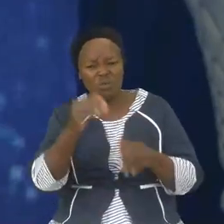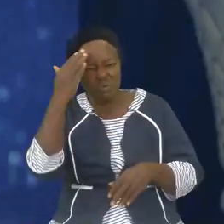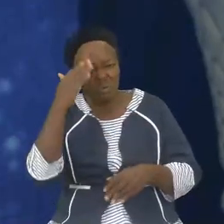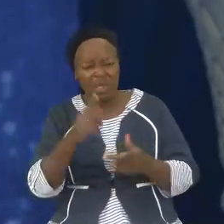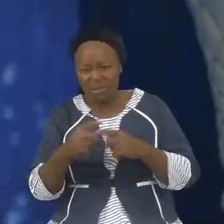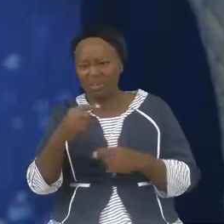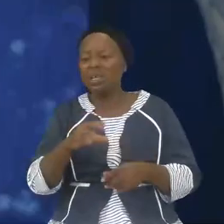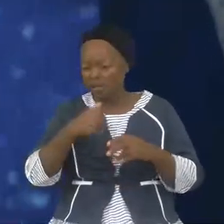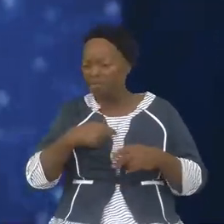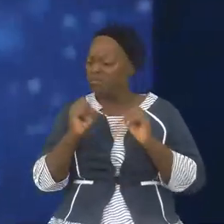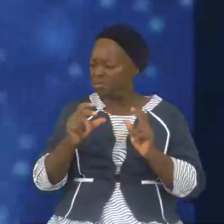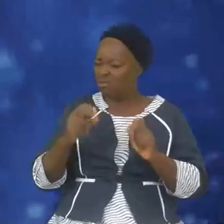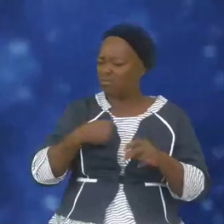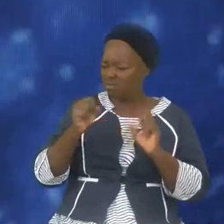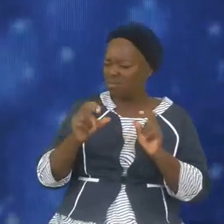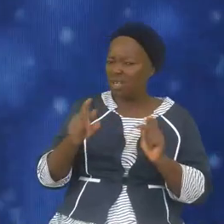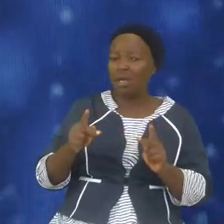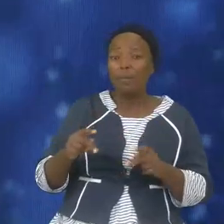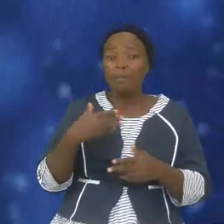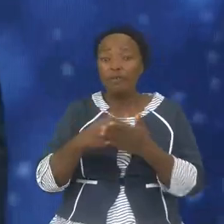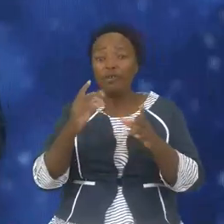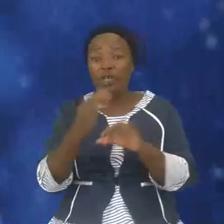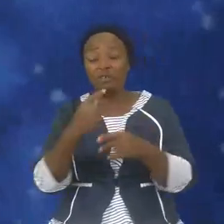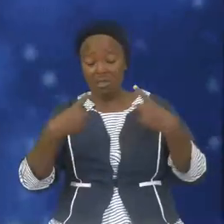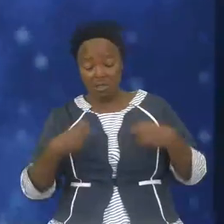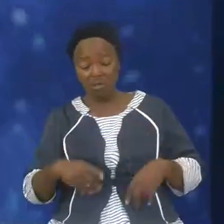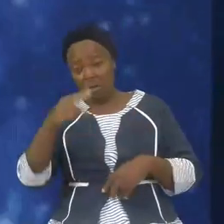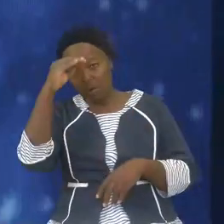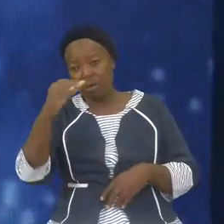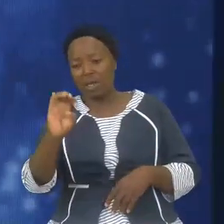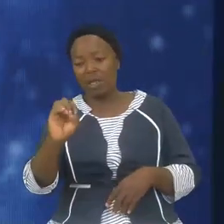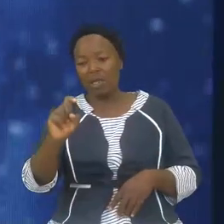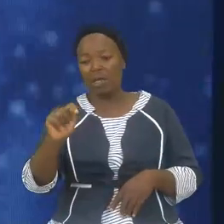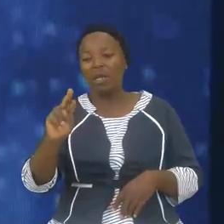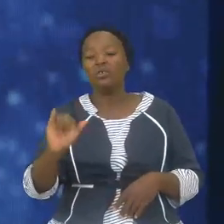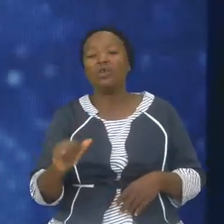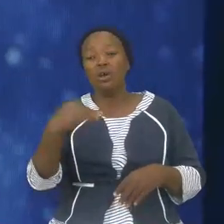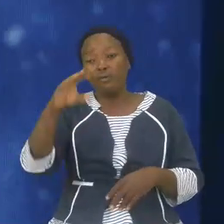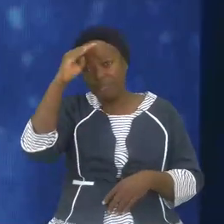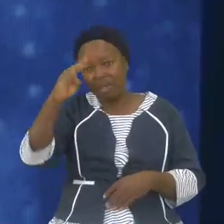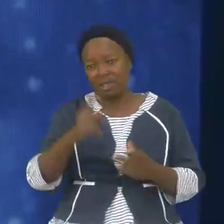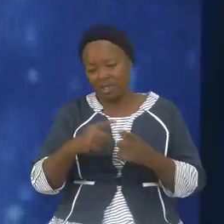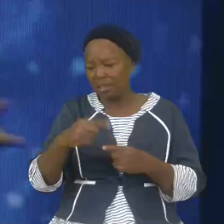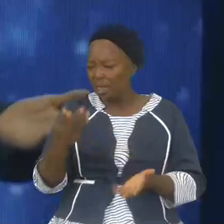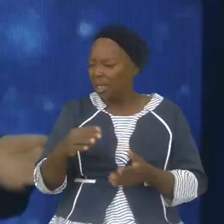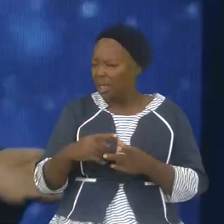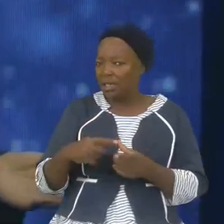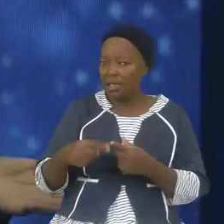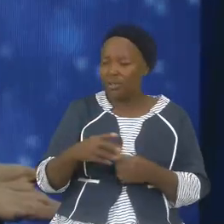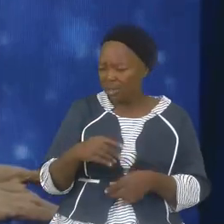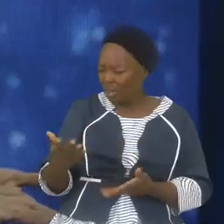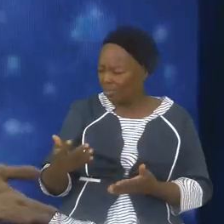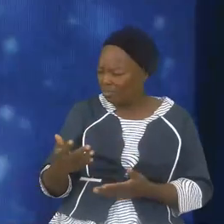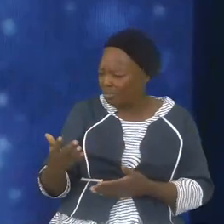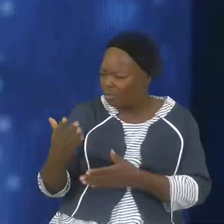ce que tu ne peux pas voir. L'écho peut montrer ce que tu ne connais pas. Tu dis que je vais bien. Mais avant d'aller faire la radiographie de l'homme, tu me